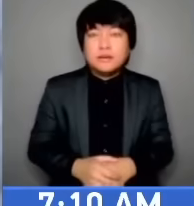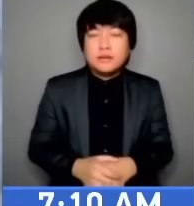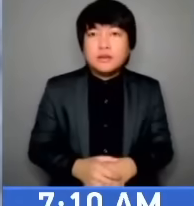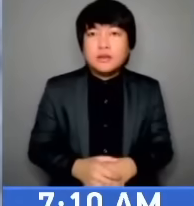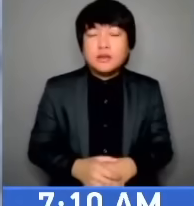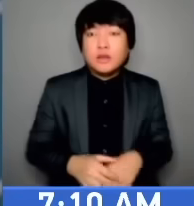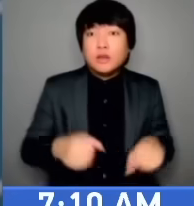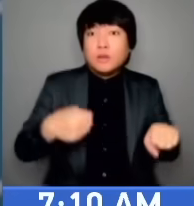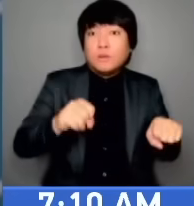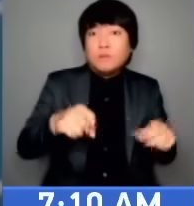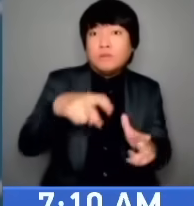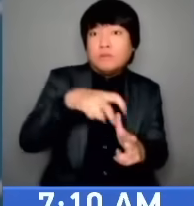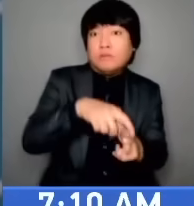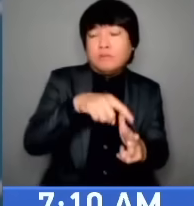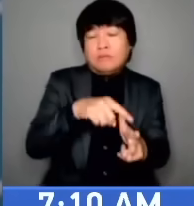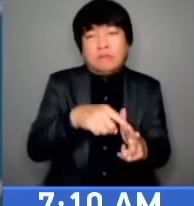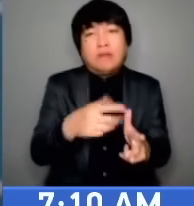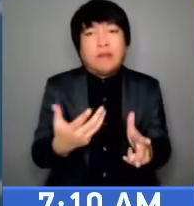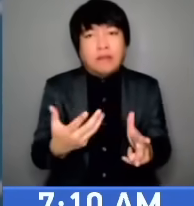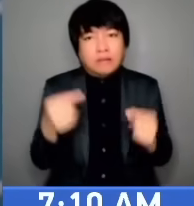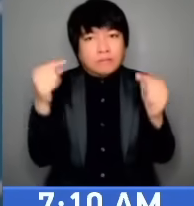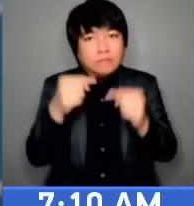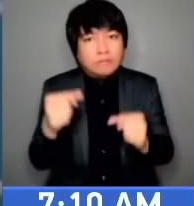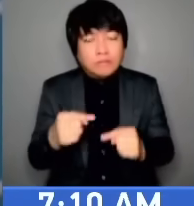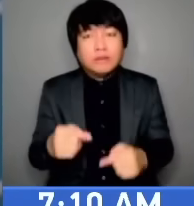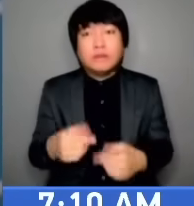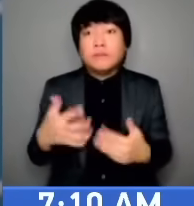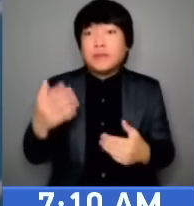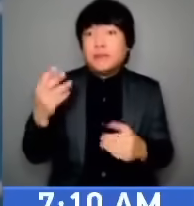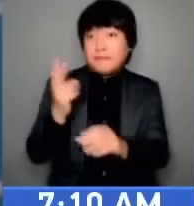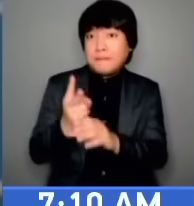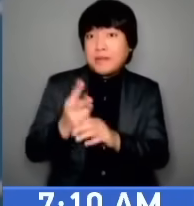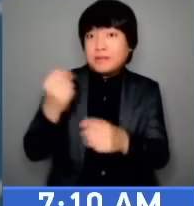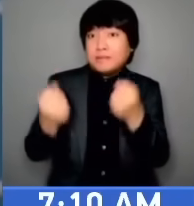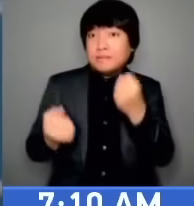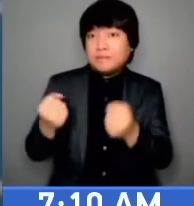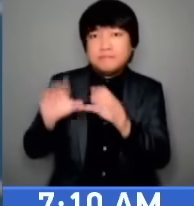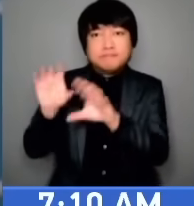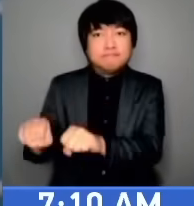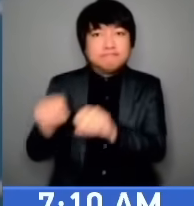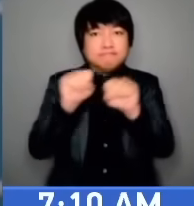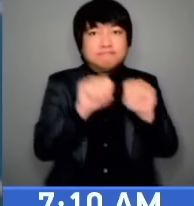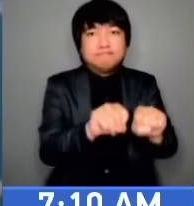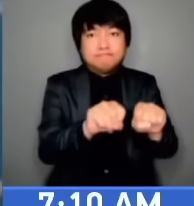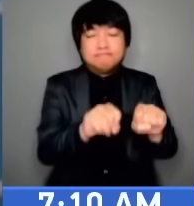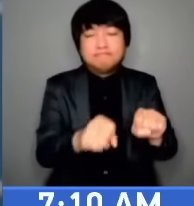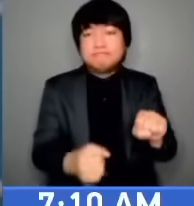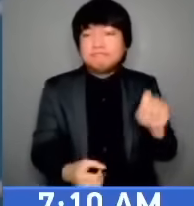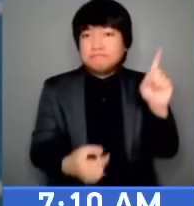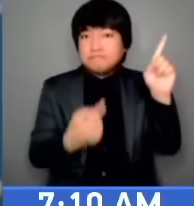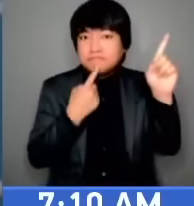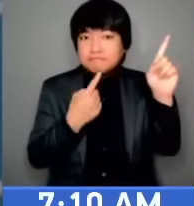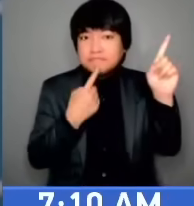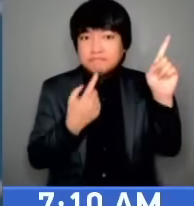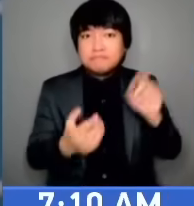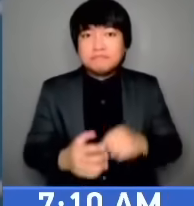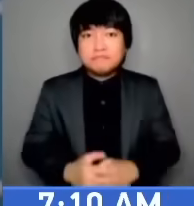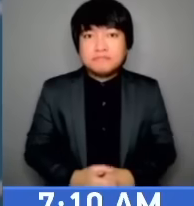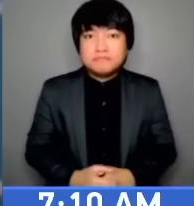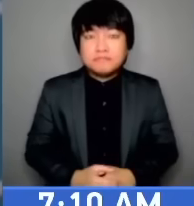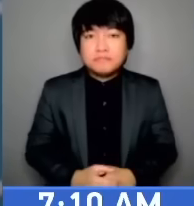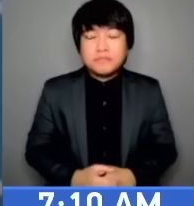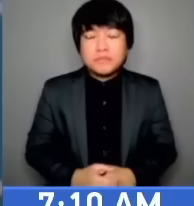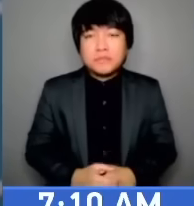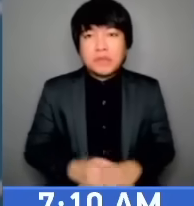ang driver ng van. Overtake po talaga para malampasan. Pag-overtake ko po, bigla rin pong pumasok. Humingi rin po ako